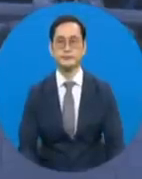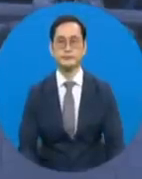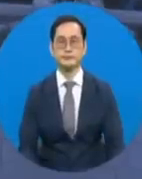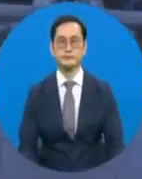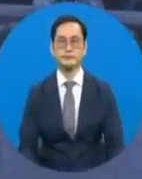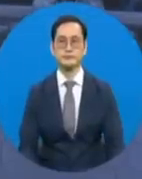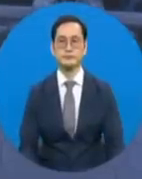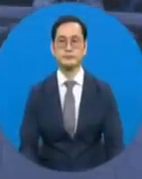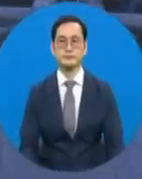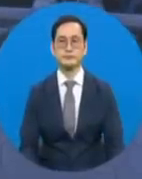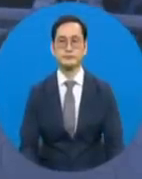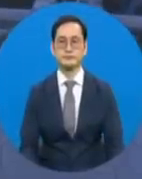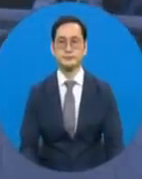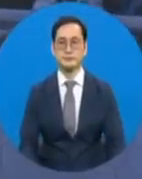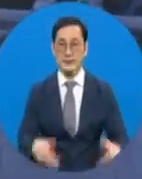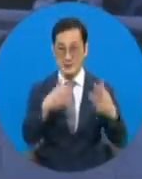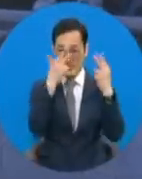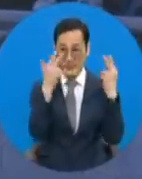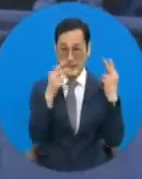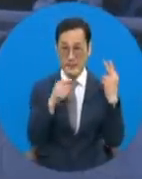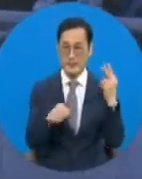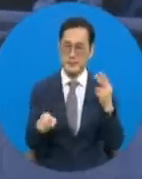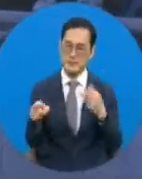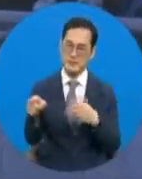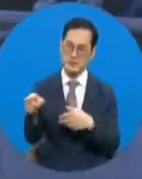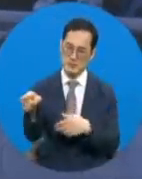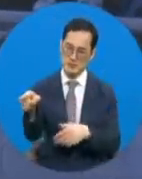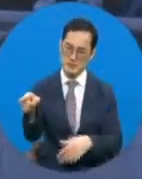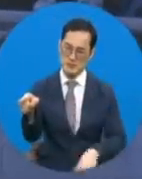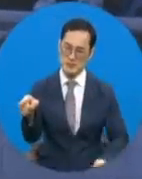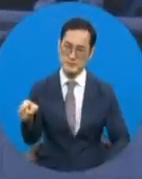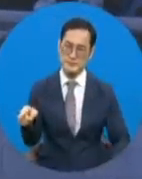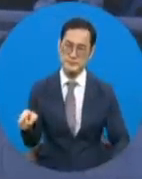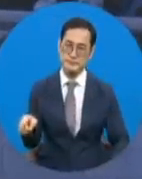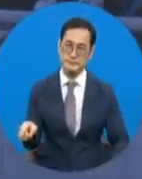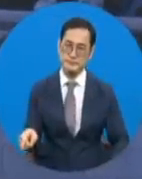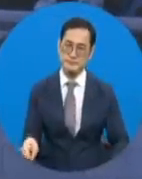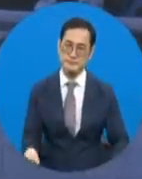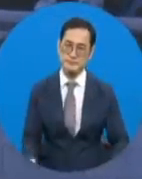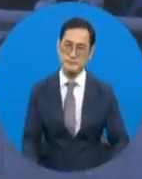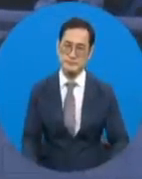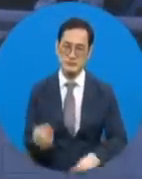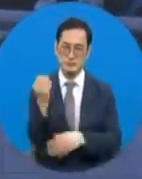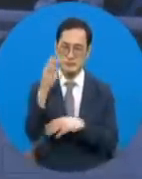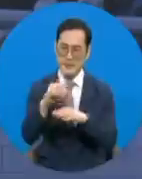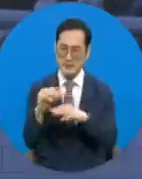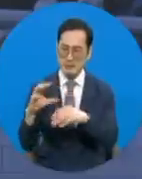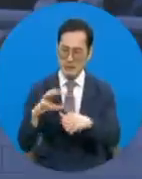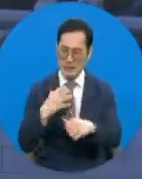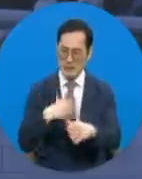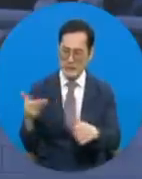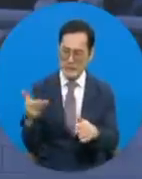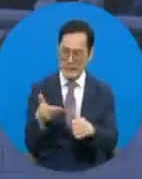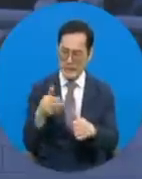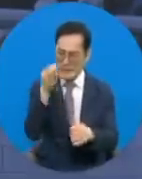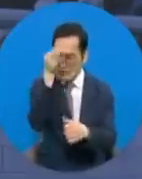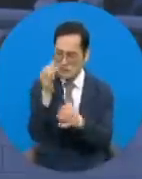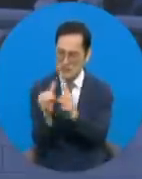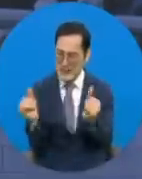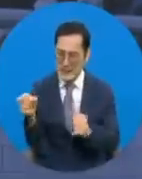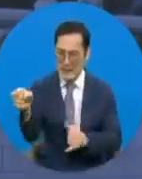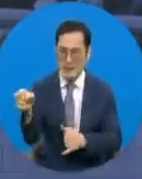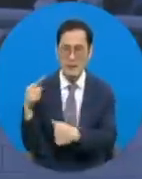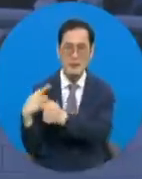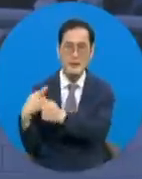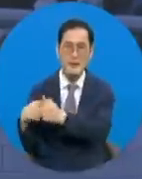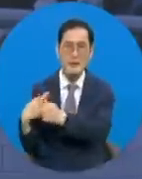이재명 대표 같은 경우는 이렇게 얘기를 하고 있습니다. 이동관 특보는 언론 탄압 기술자 이렇게 얘기를 하고 있습니다. 이 발언이 나온 배경은